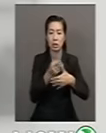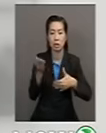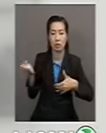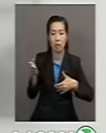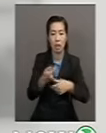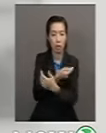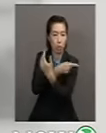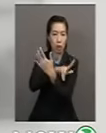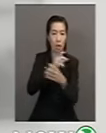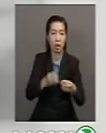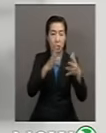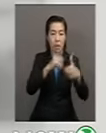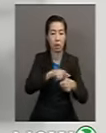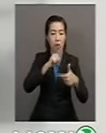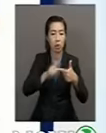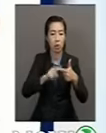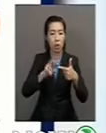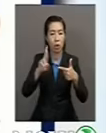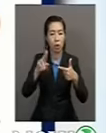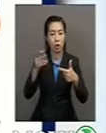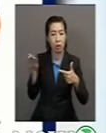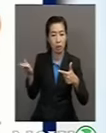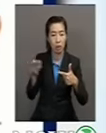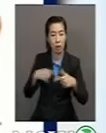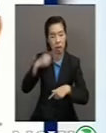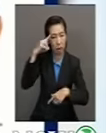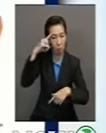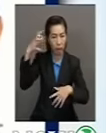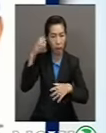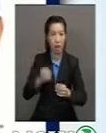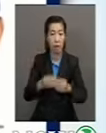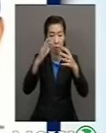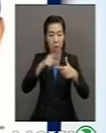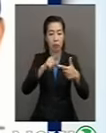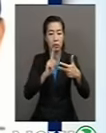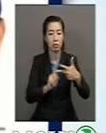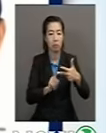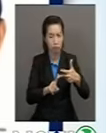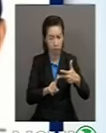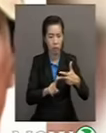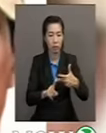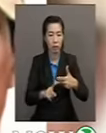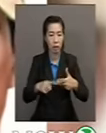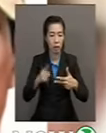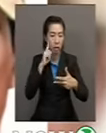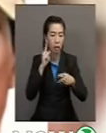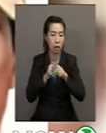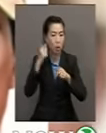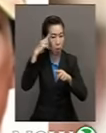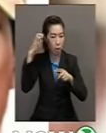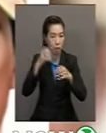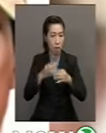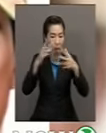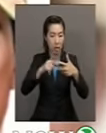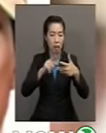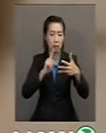ระเบิดที่ภูเก็ตนายรุสลันใบมะระเบิดที่หัวหินนายอัสมีนกาเต็มมาดีระเบิดที่หัวหินนาย